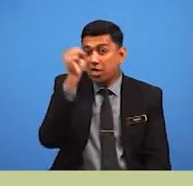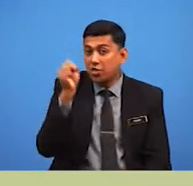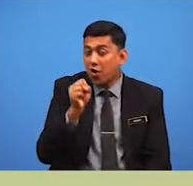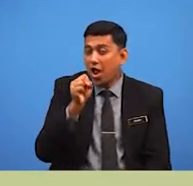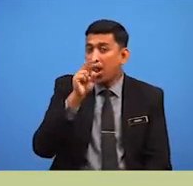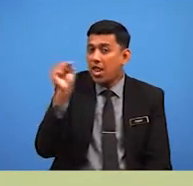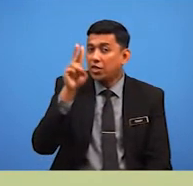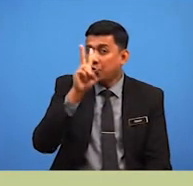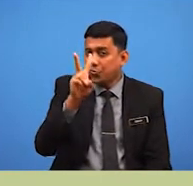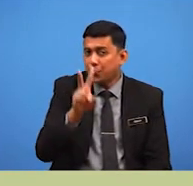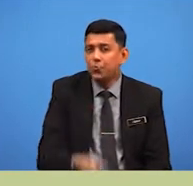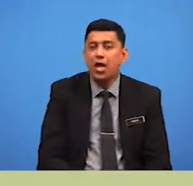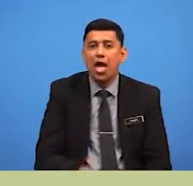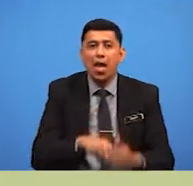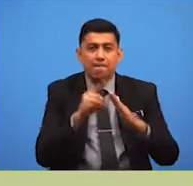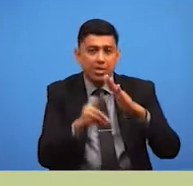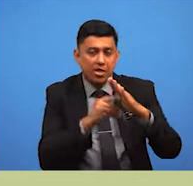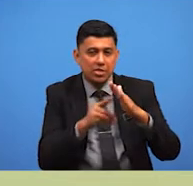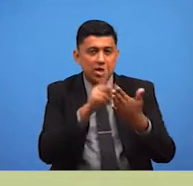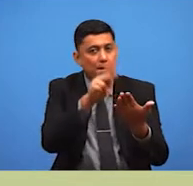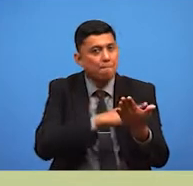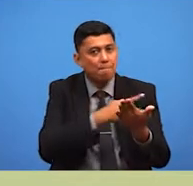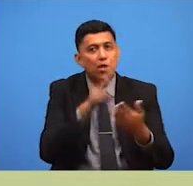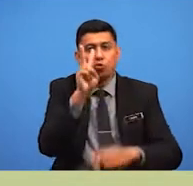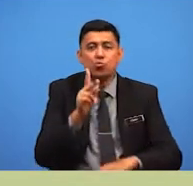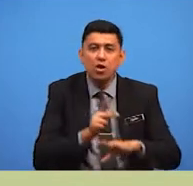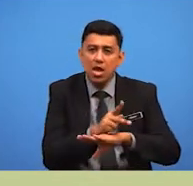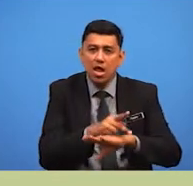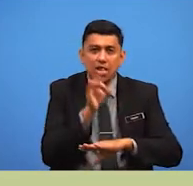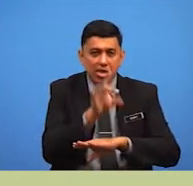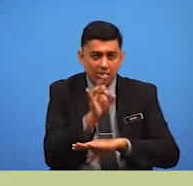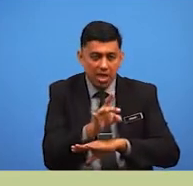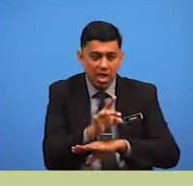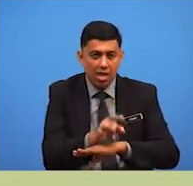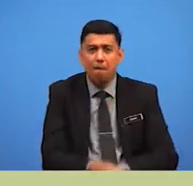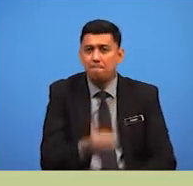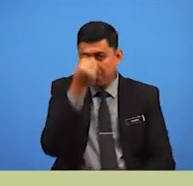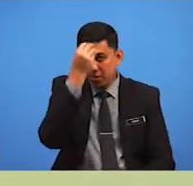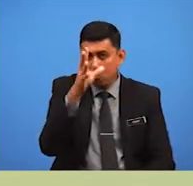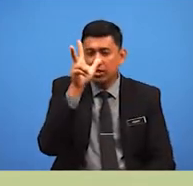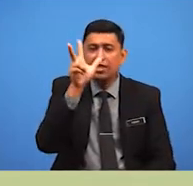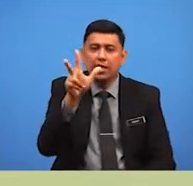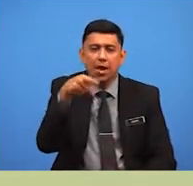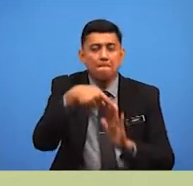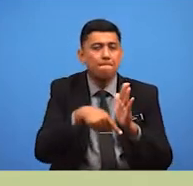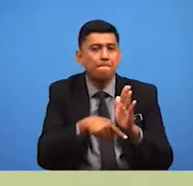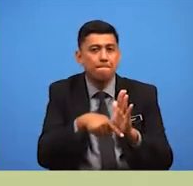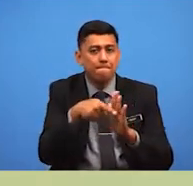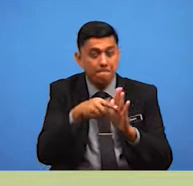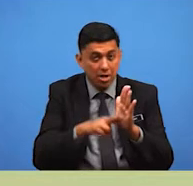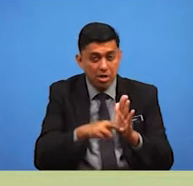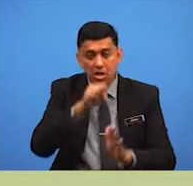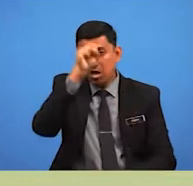Soalan yang kedua, berdasarkan pantun dua kerat nasihat, nyatakan tiga persoalan